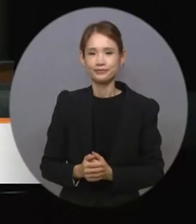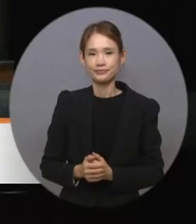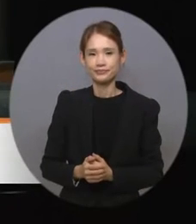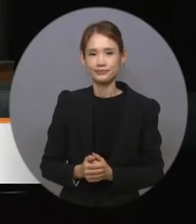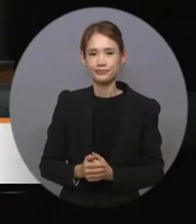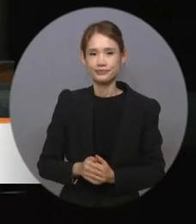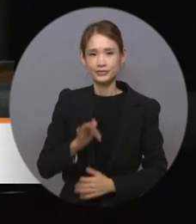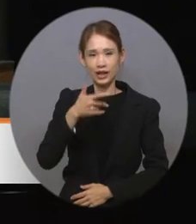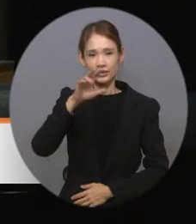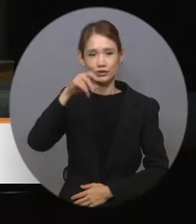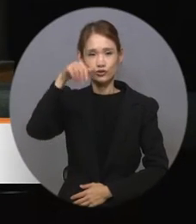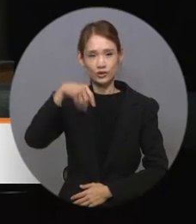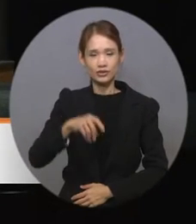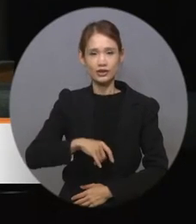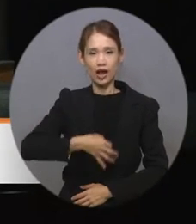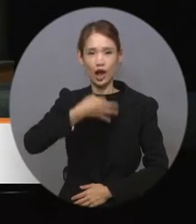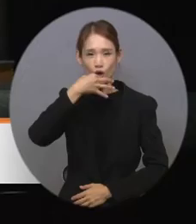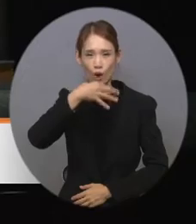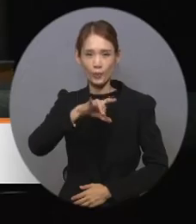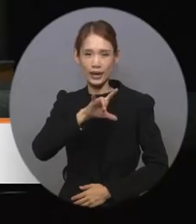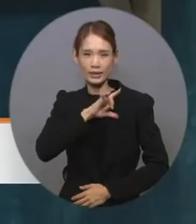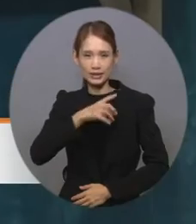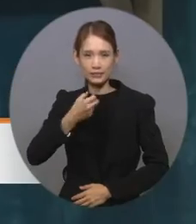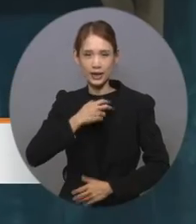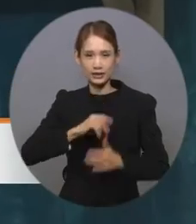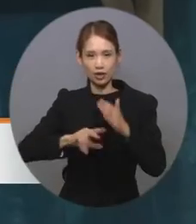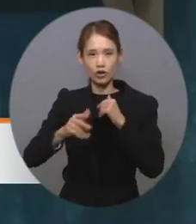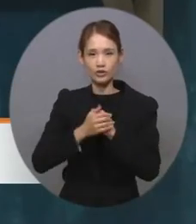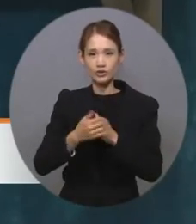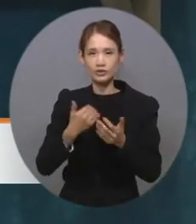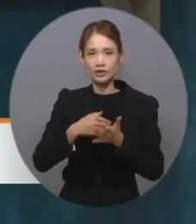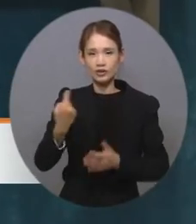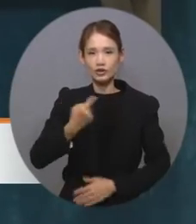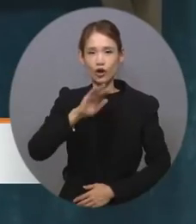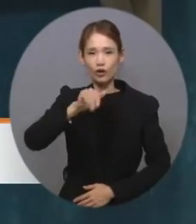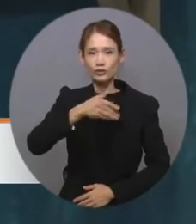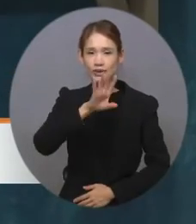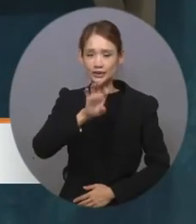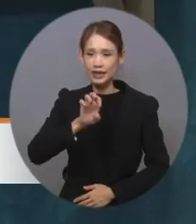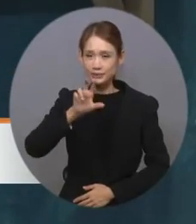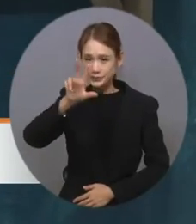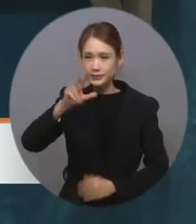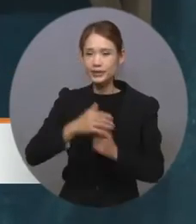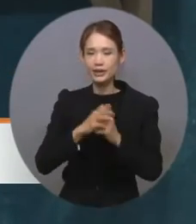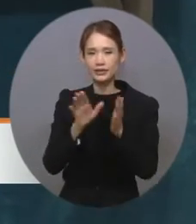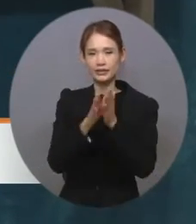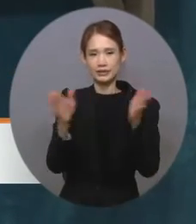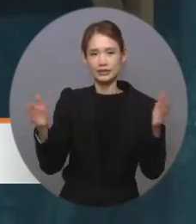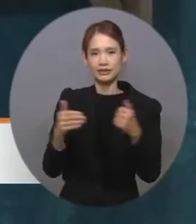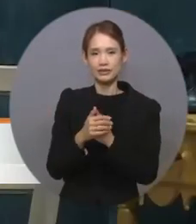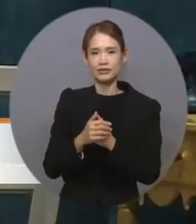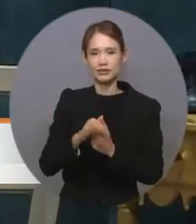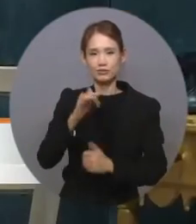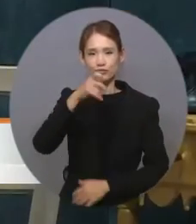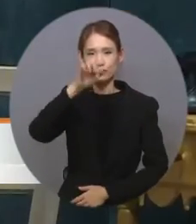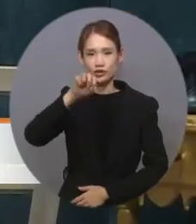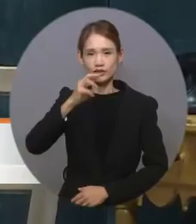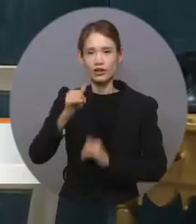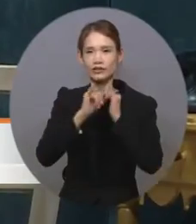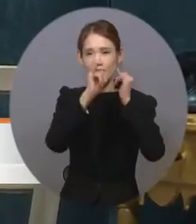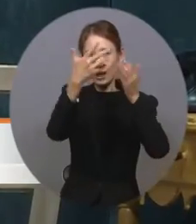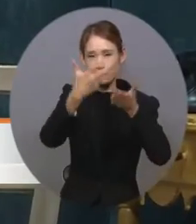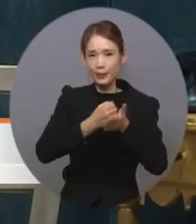테네시 윌리엄스의 욕망이라는 이름의 전차는 1947년 초연돼 이듬해 퓰리처상을 수상한